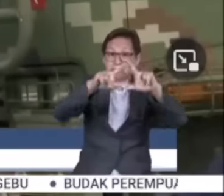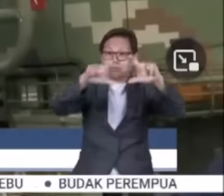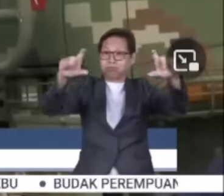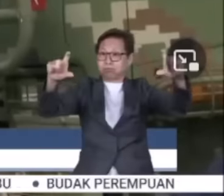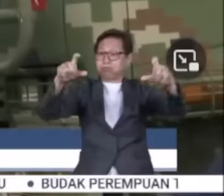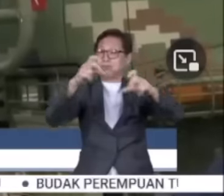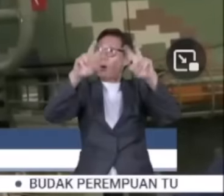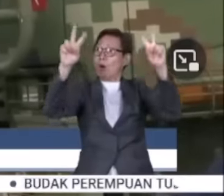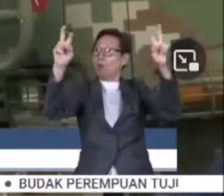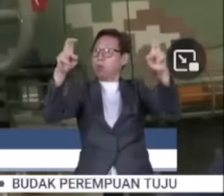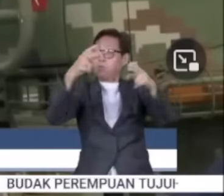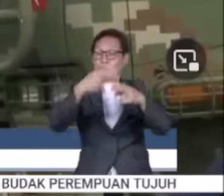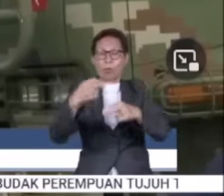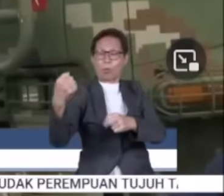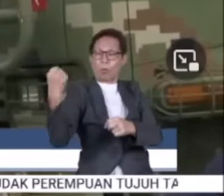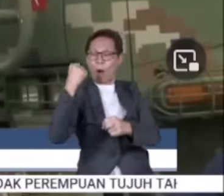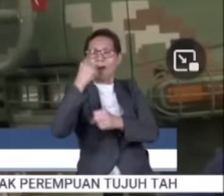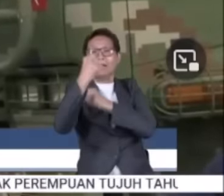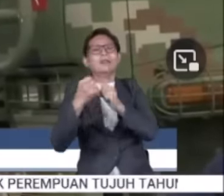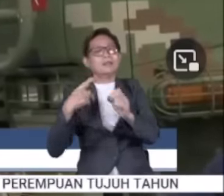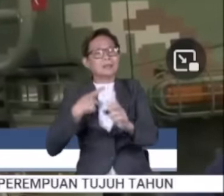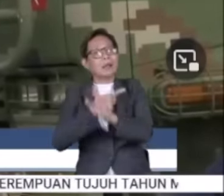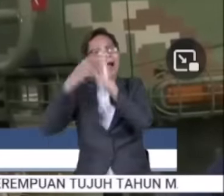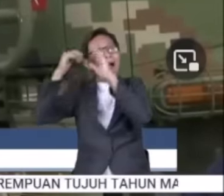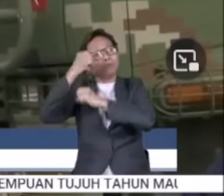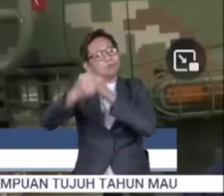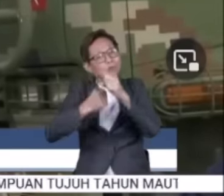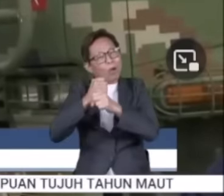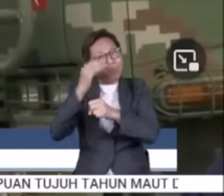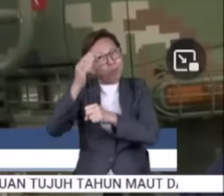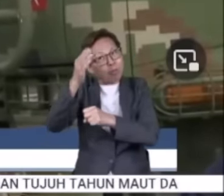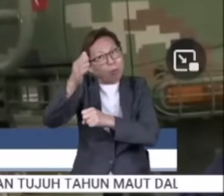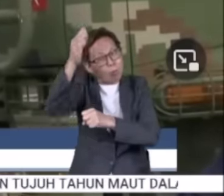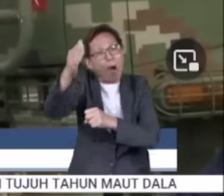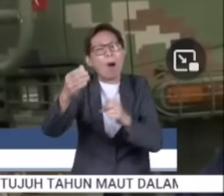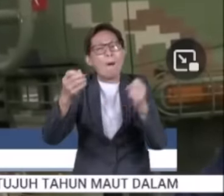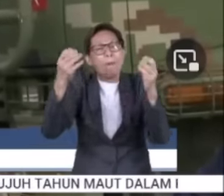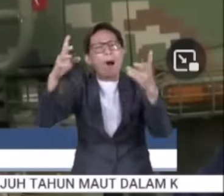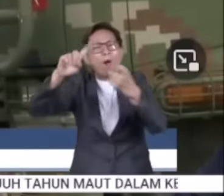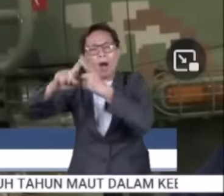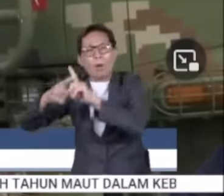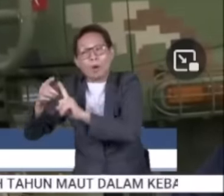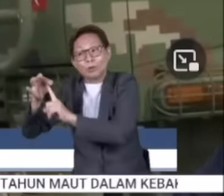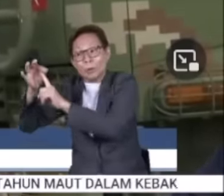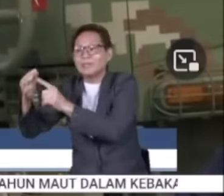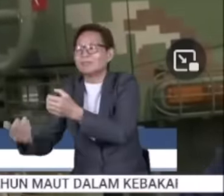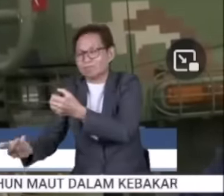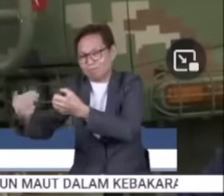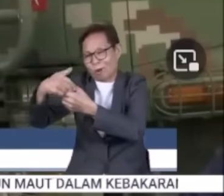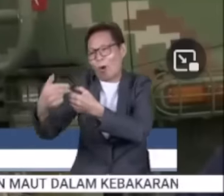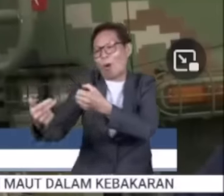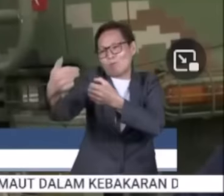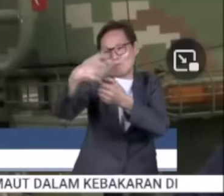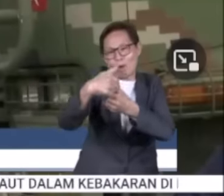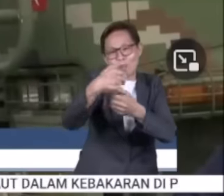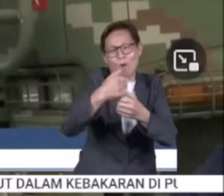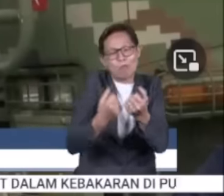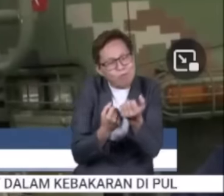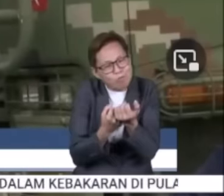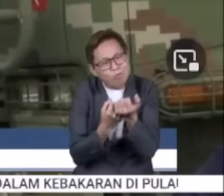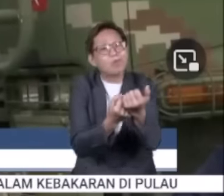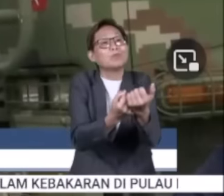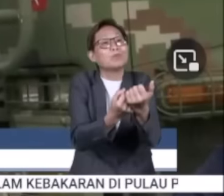kita mengharapkan tahun-tahun akan datang lebih ramai rakan-rakan strategik yang akan turut serta